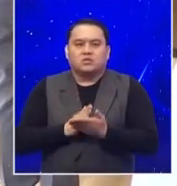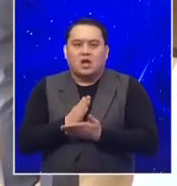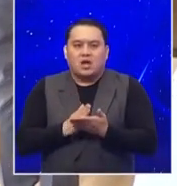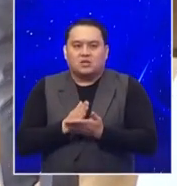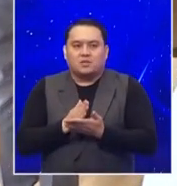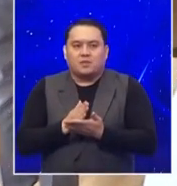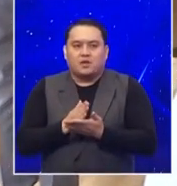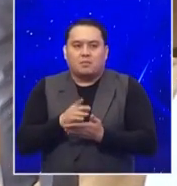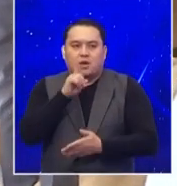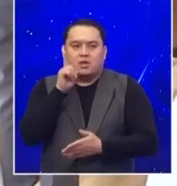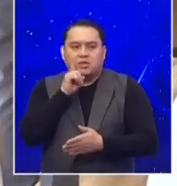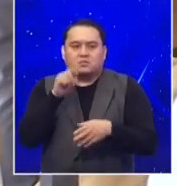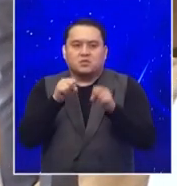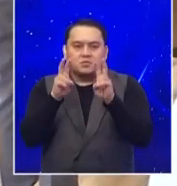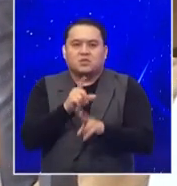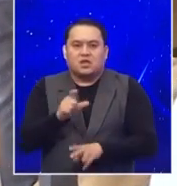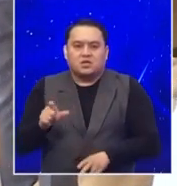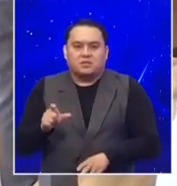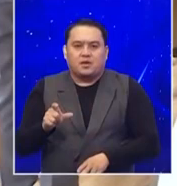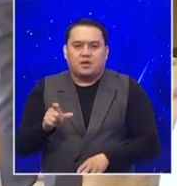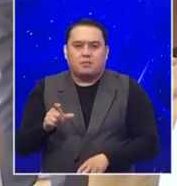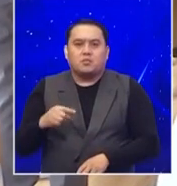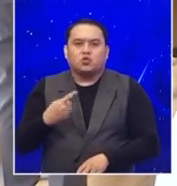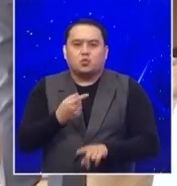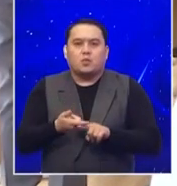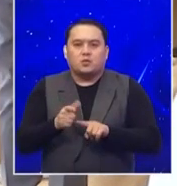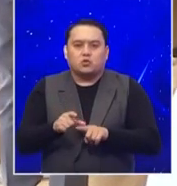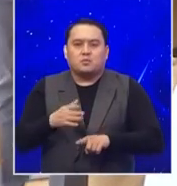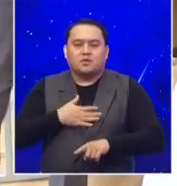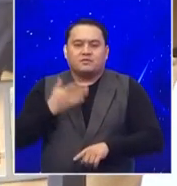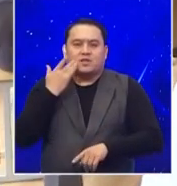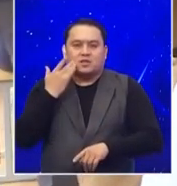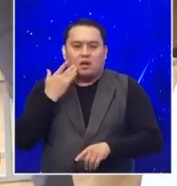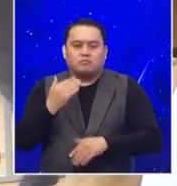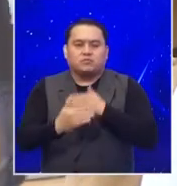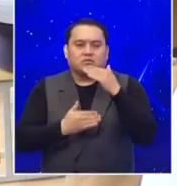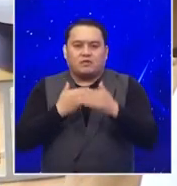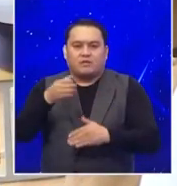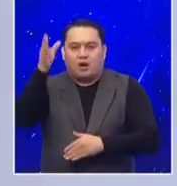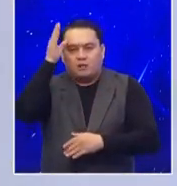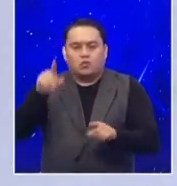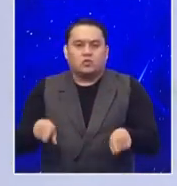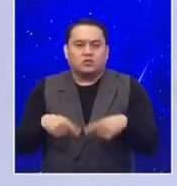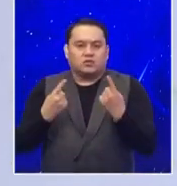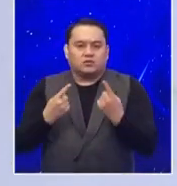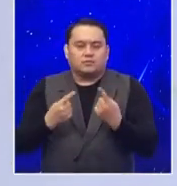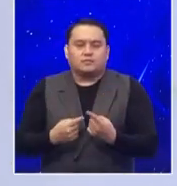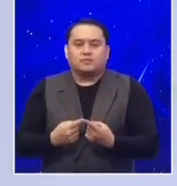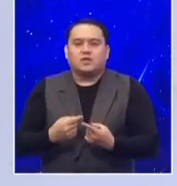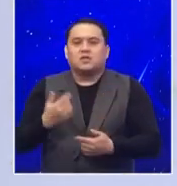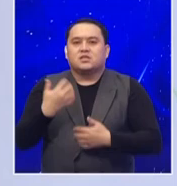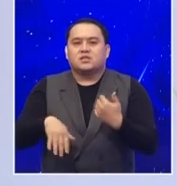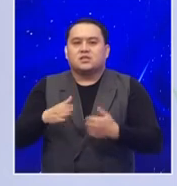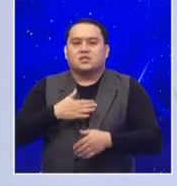и молодыми специалистами. Почему? Потому что мы должны все время повышать качество знаний учащихся. Среди